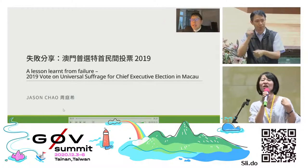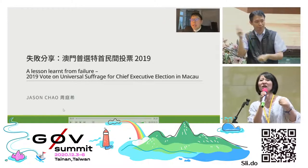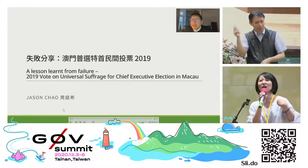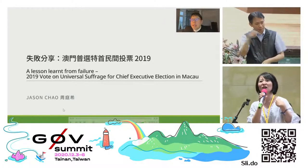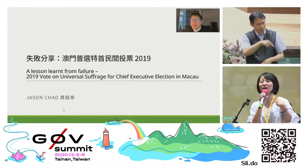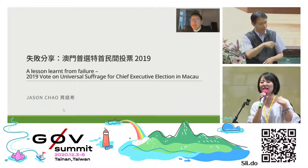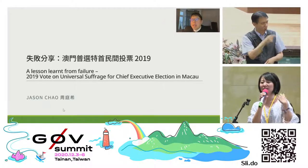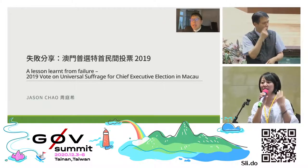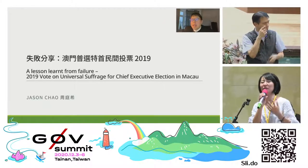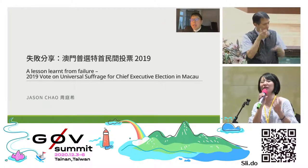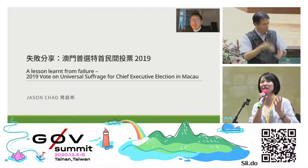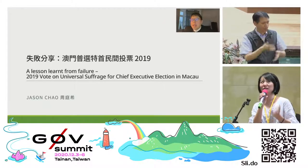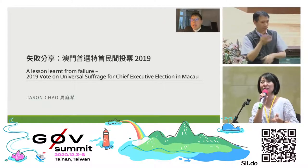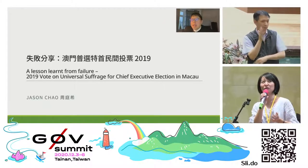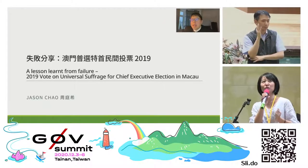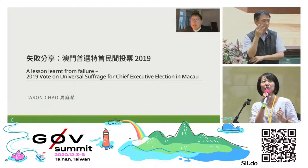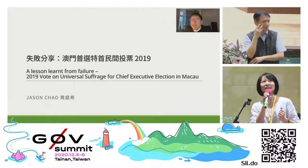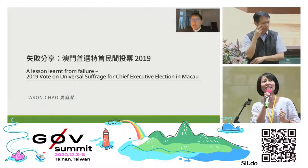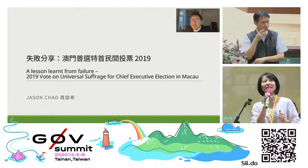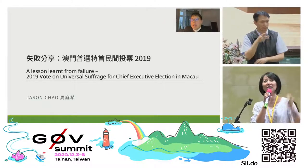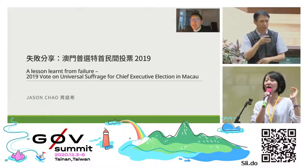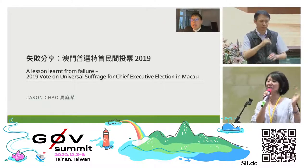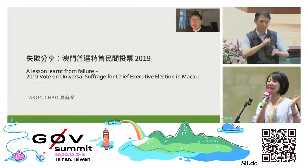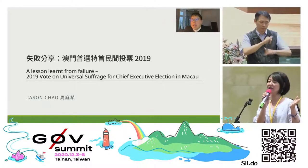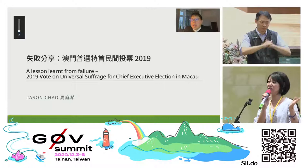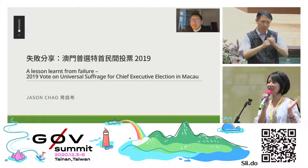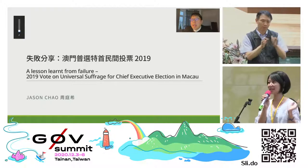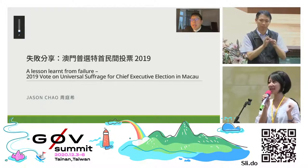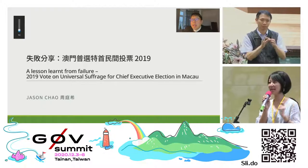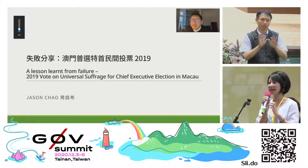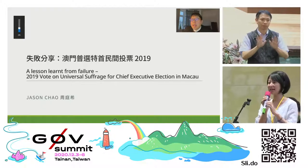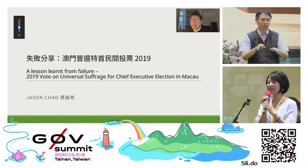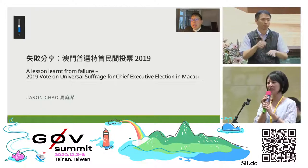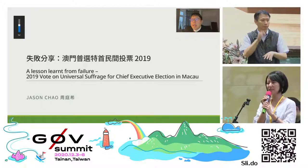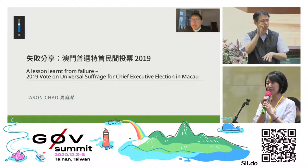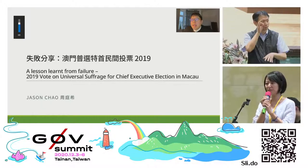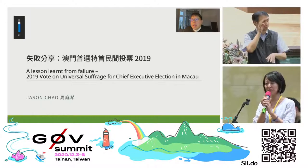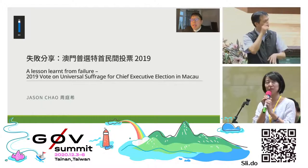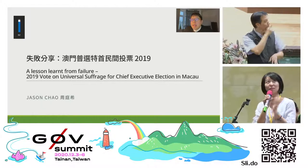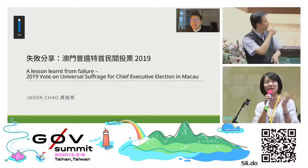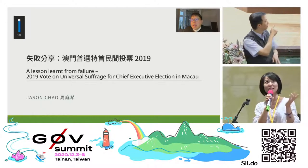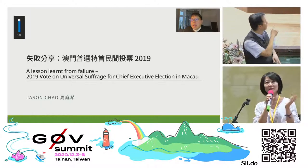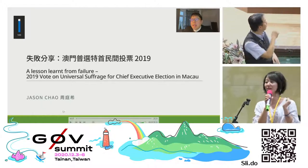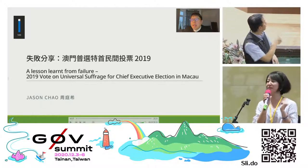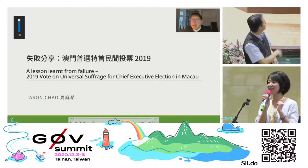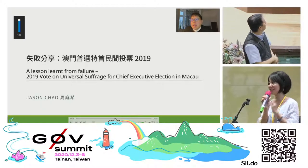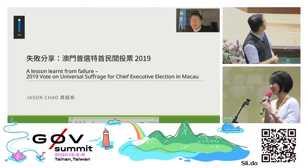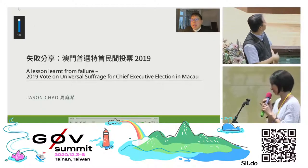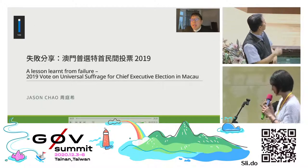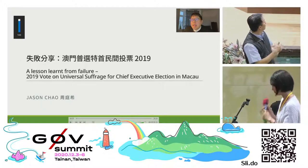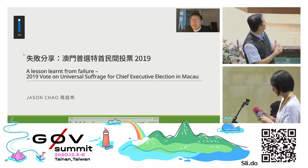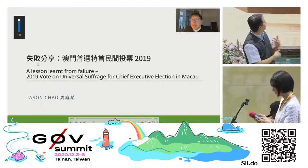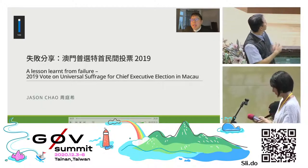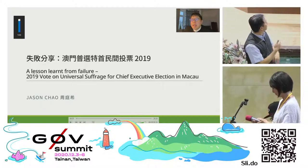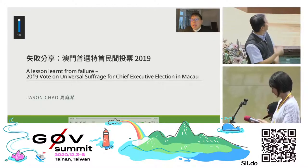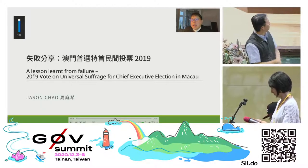治，和相关跟他们生活有关议题。那我们现在就先看他这边的影片分